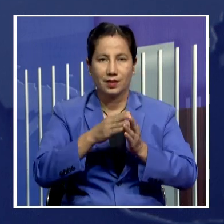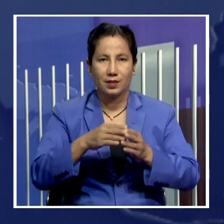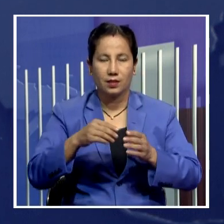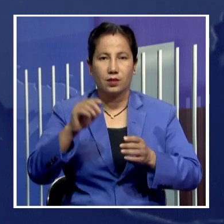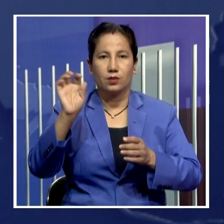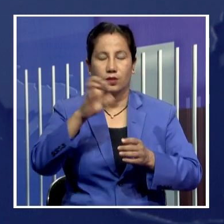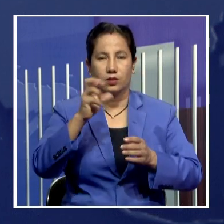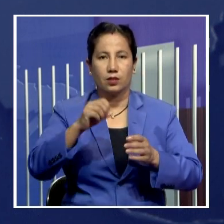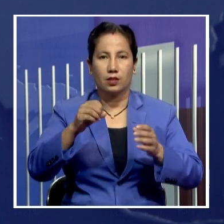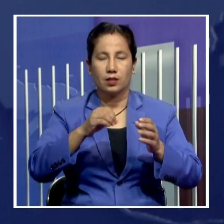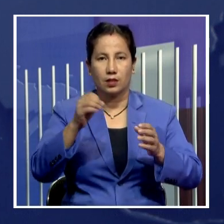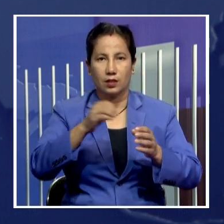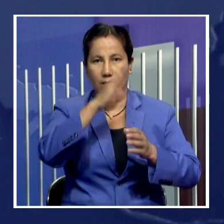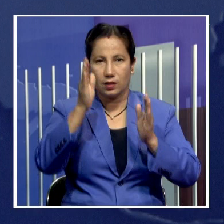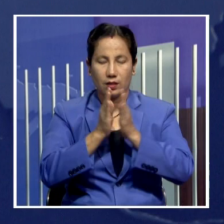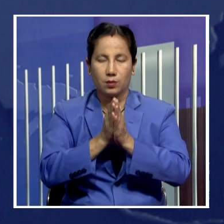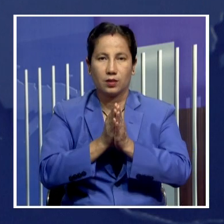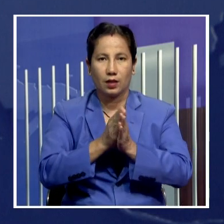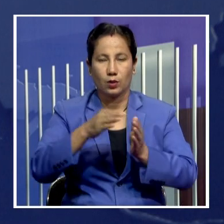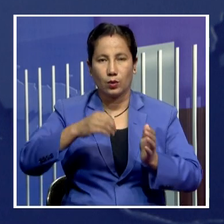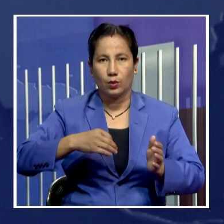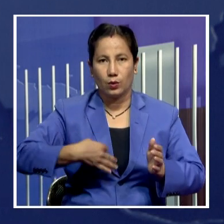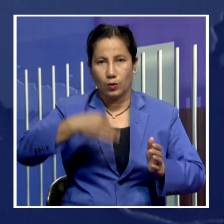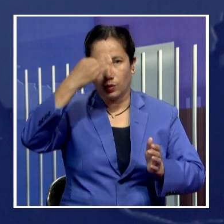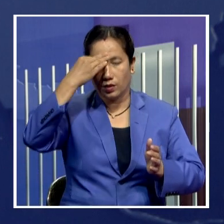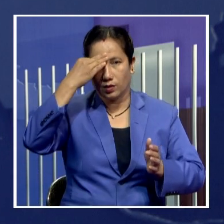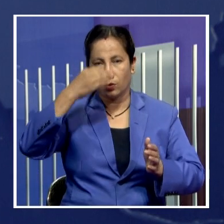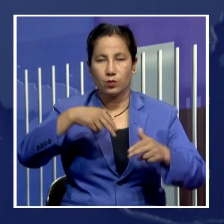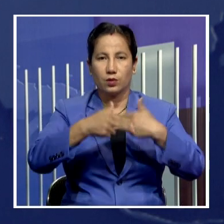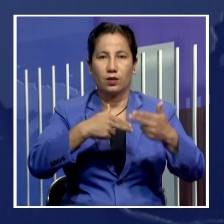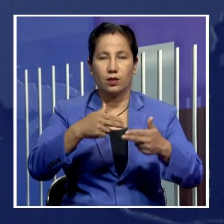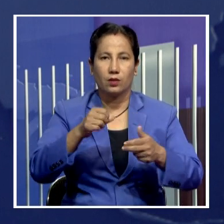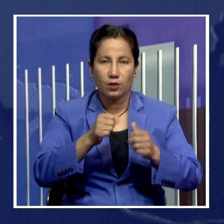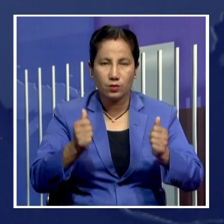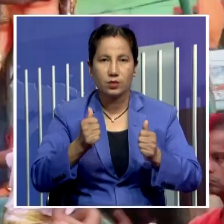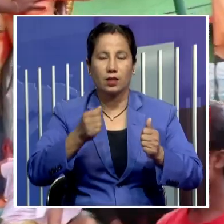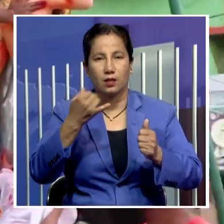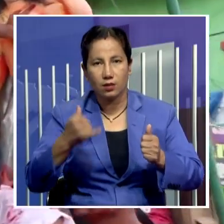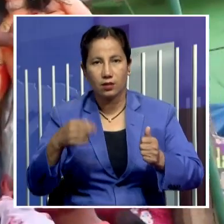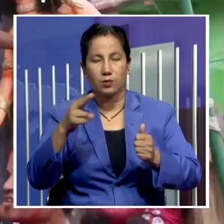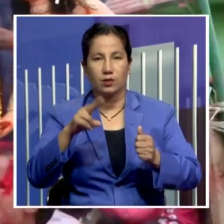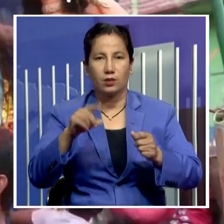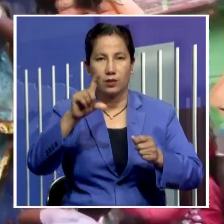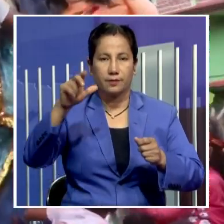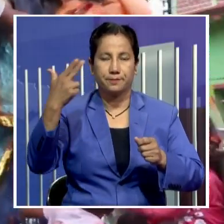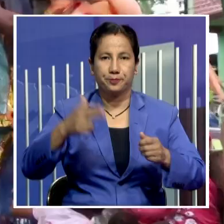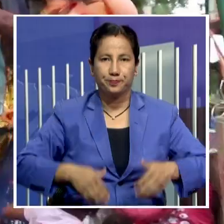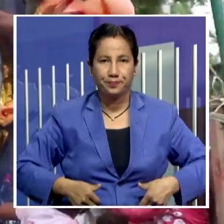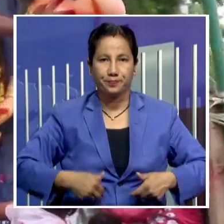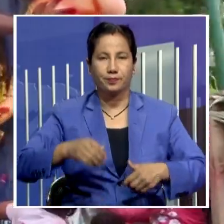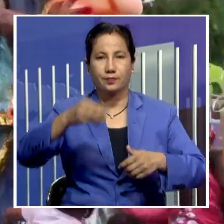देवताहरूको निकालिएको मूर्तिलाई हिन्दू परम्परा अनुसार विसर्जन गरिएको हो। नेपालीहरूको महान